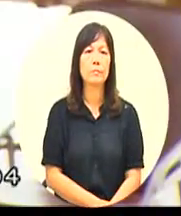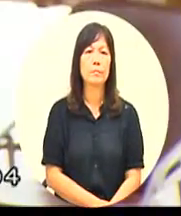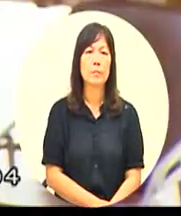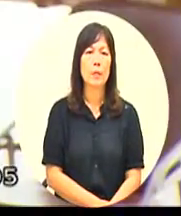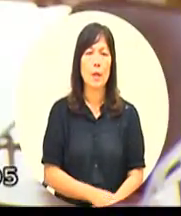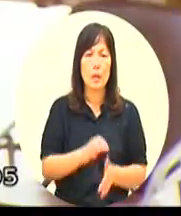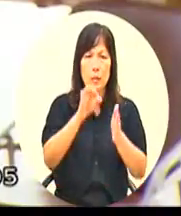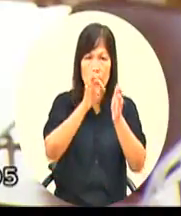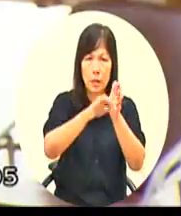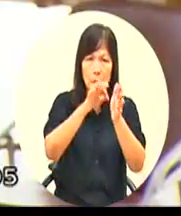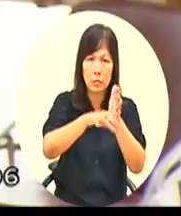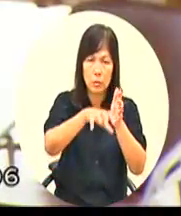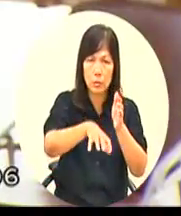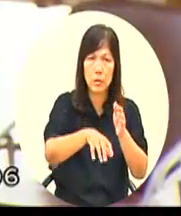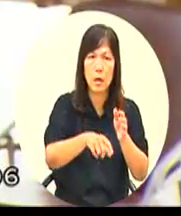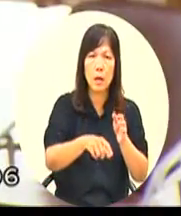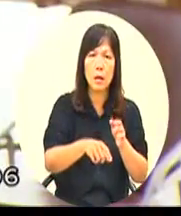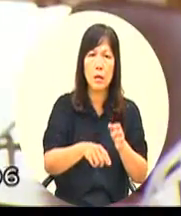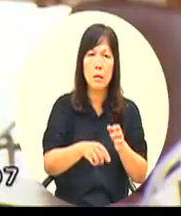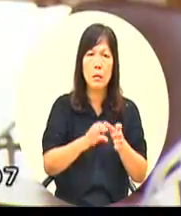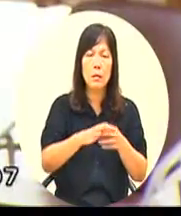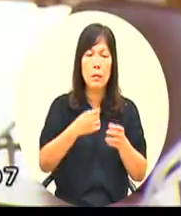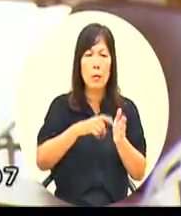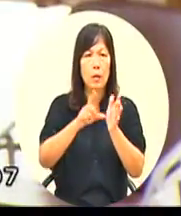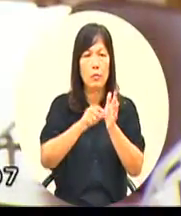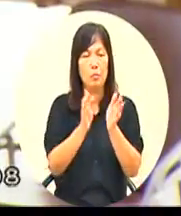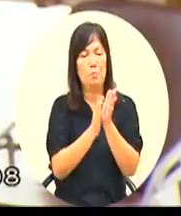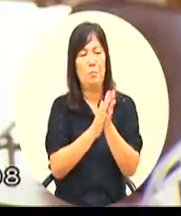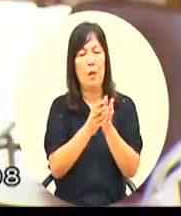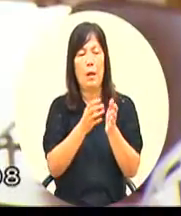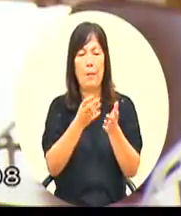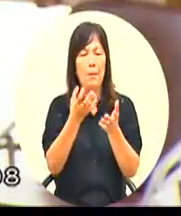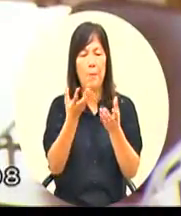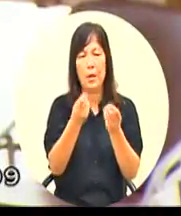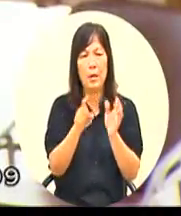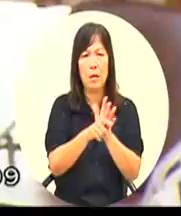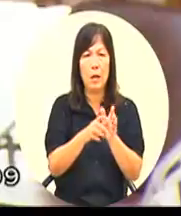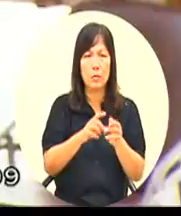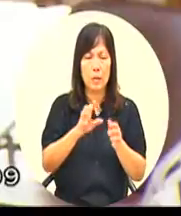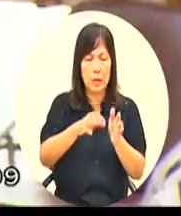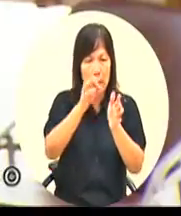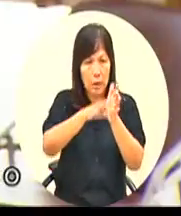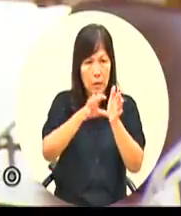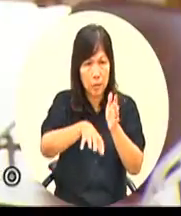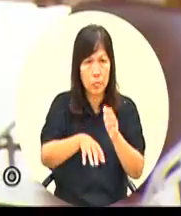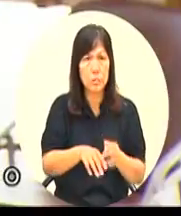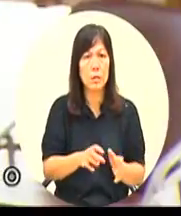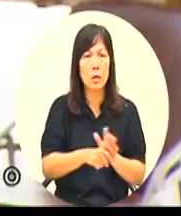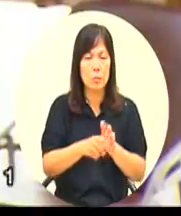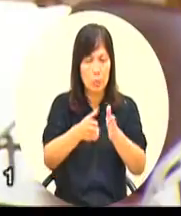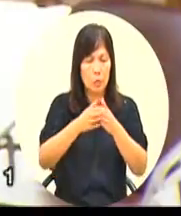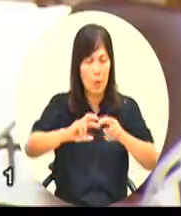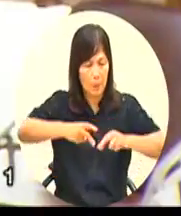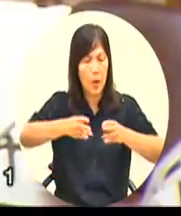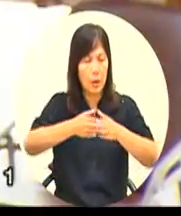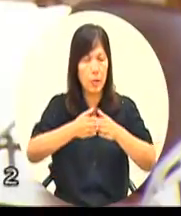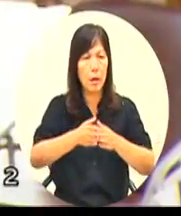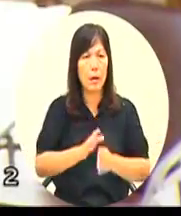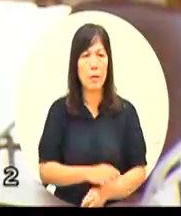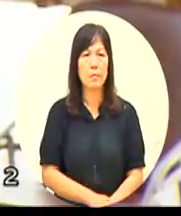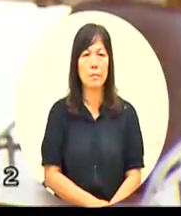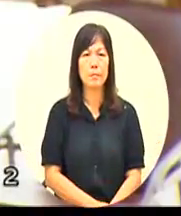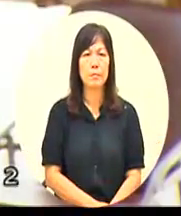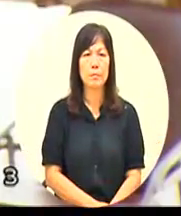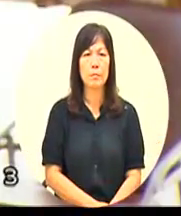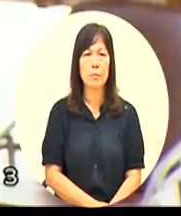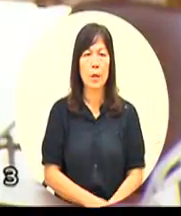球场，因为我不是刚才跟改俄乐啊哈，因为篮球场。它是需要去改善，因为它整个都